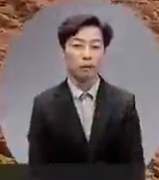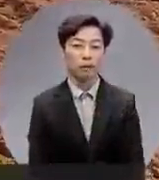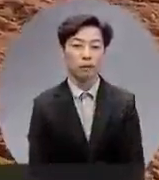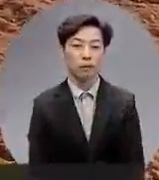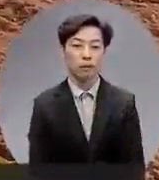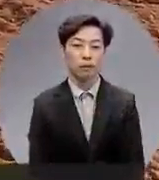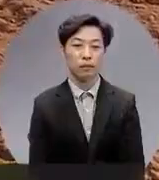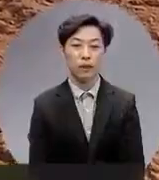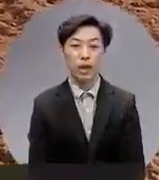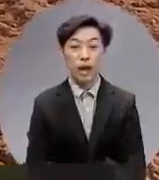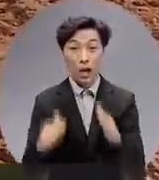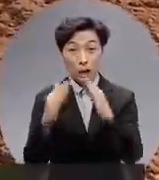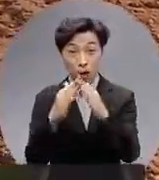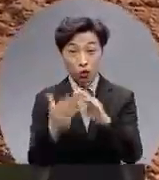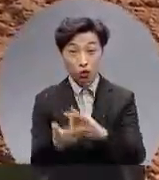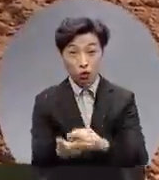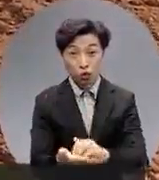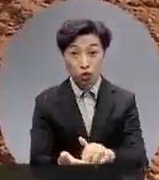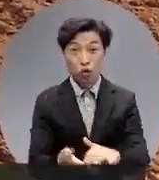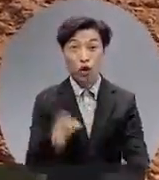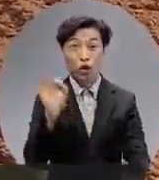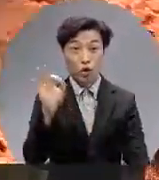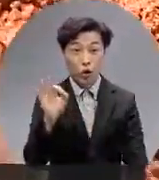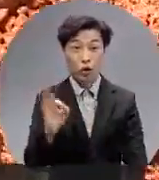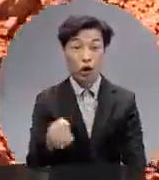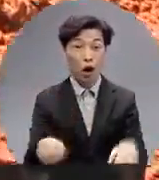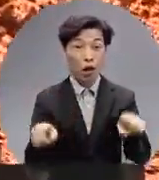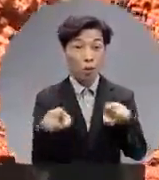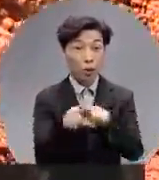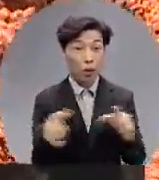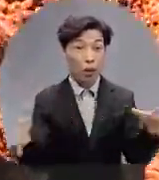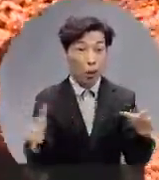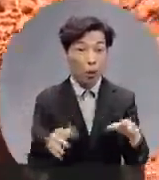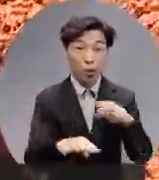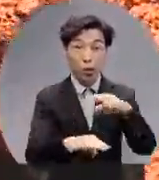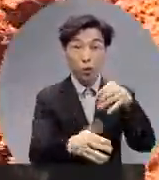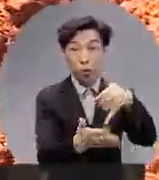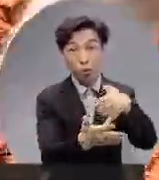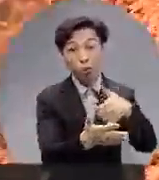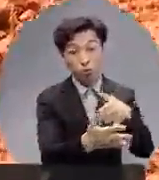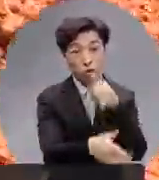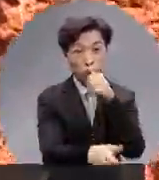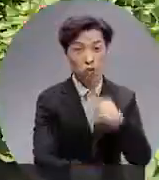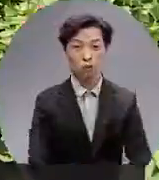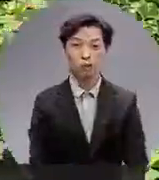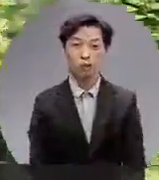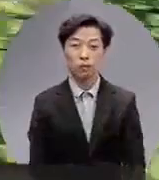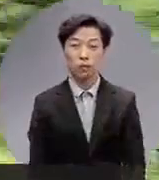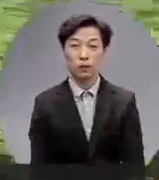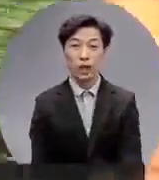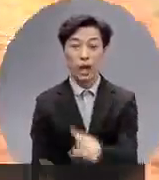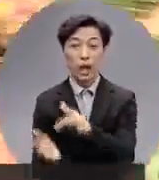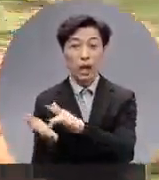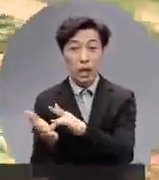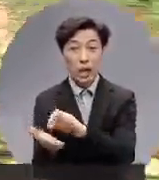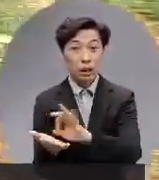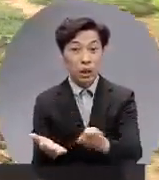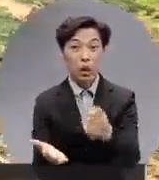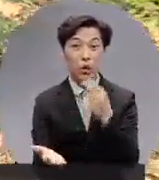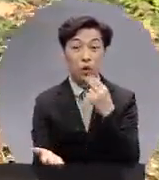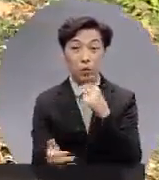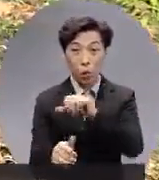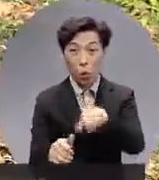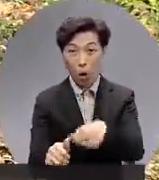10여 가구가 시간 날 때마다 함께 농사를 짓고 있는 텃밭입니다. 농약을 전혀 쓰지 않는 친환경 농법으로